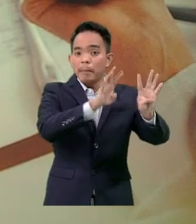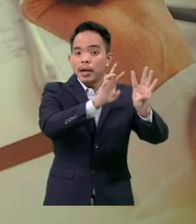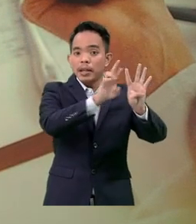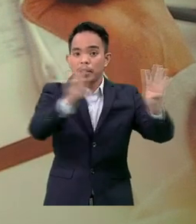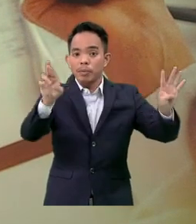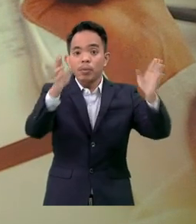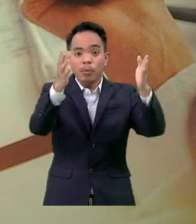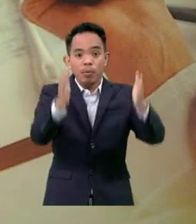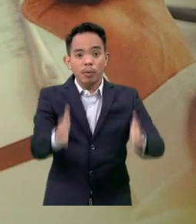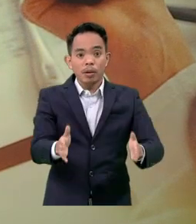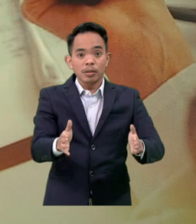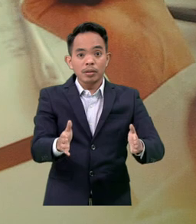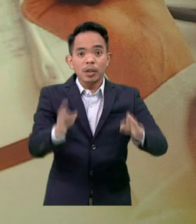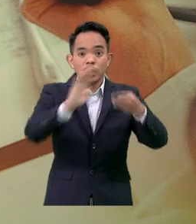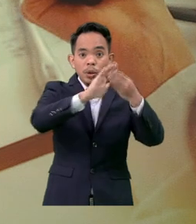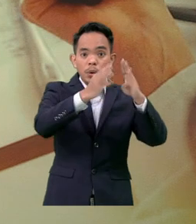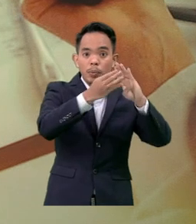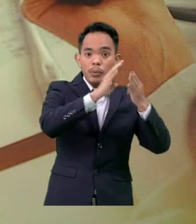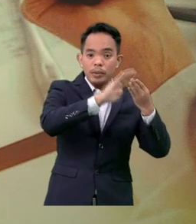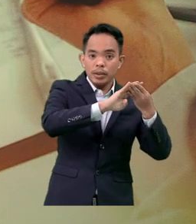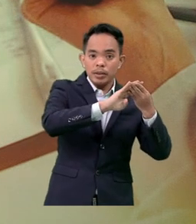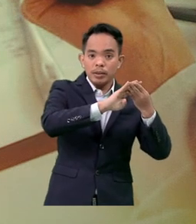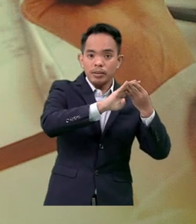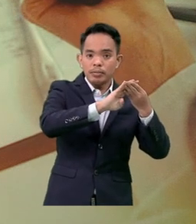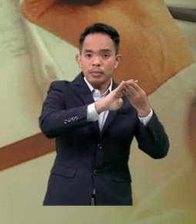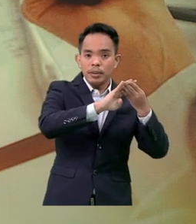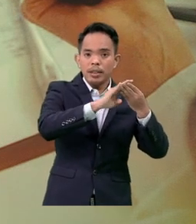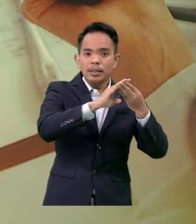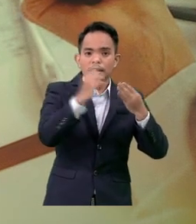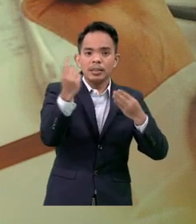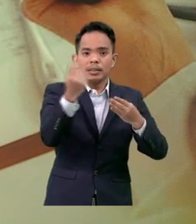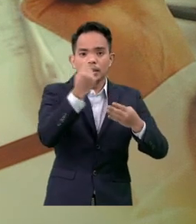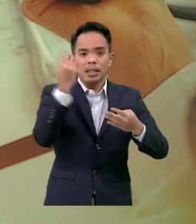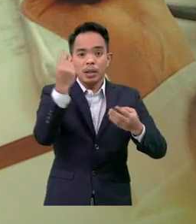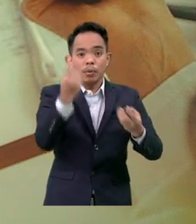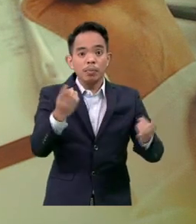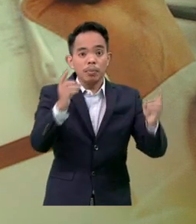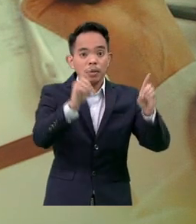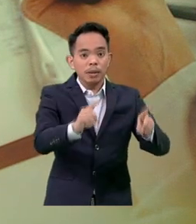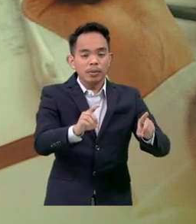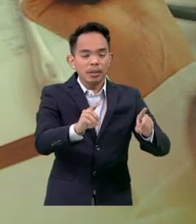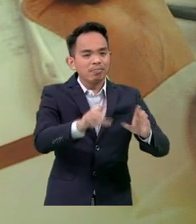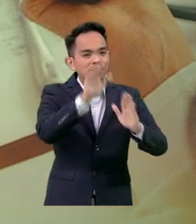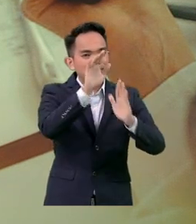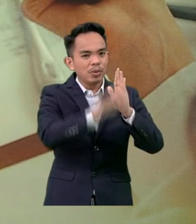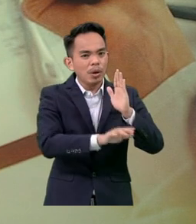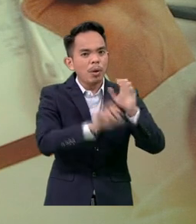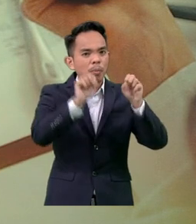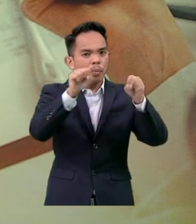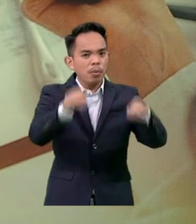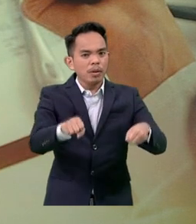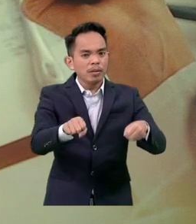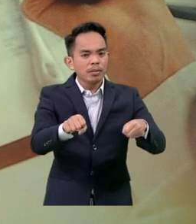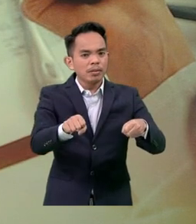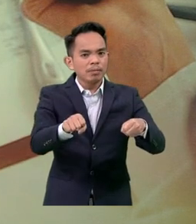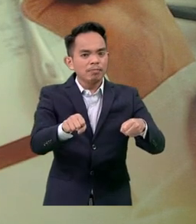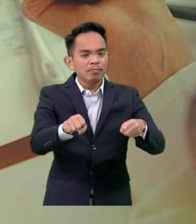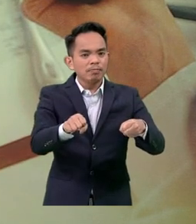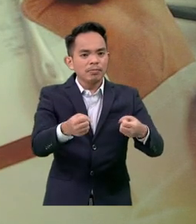1 dalam 4,000 individu di dalam sesebuah komuniti yang mempunyai kekerapan berlaku yang rendah serta boleh mengancam